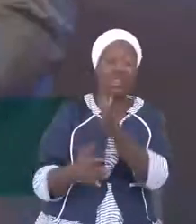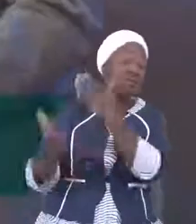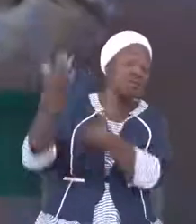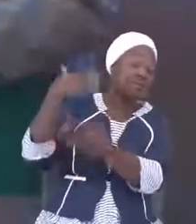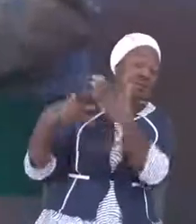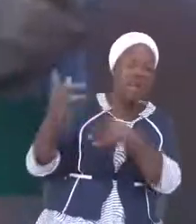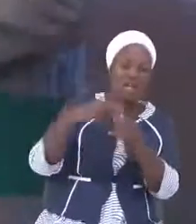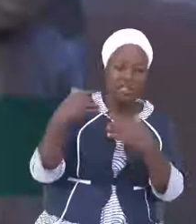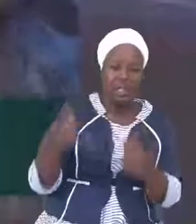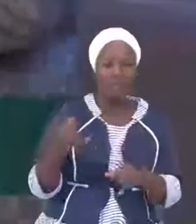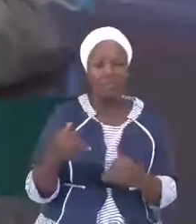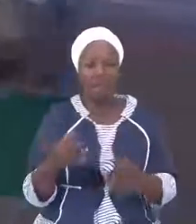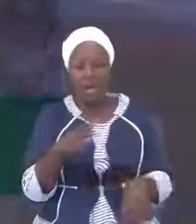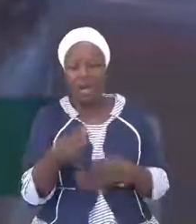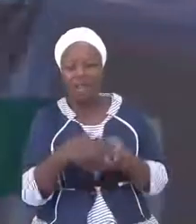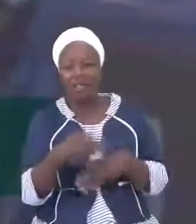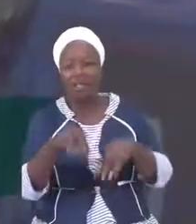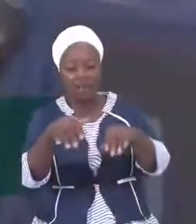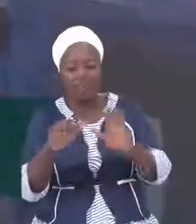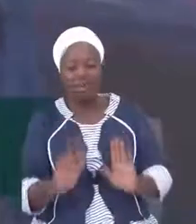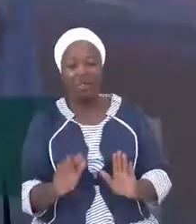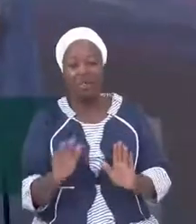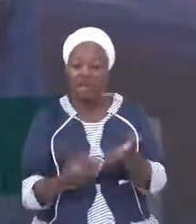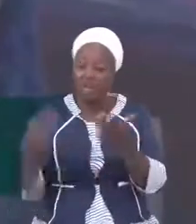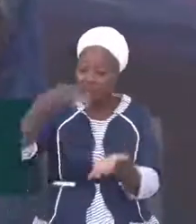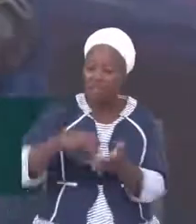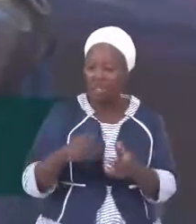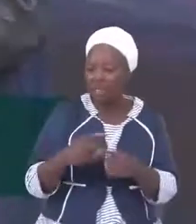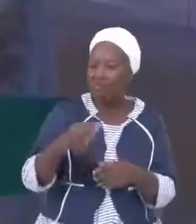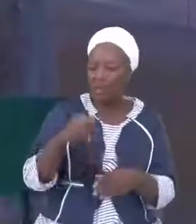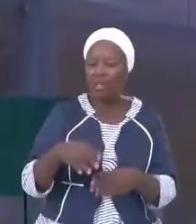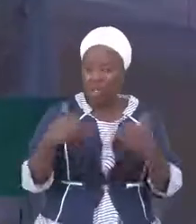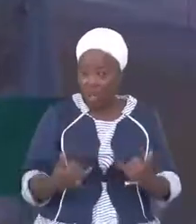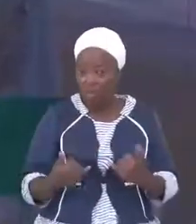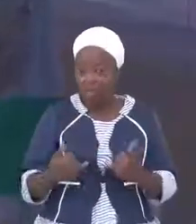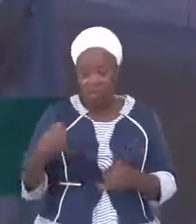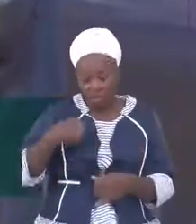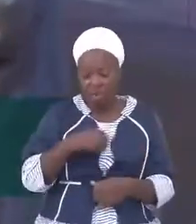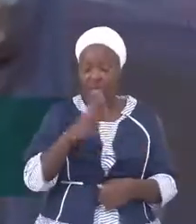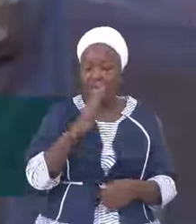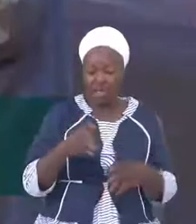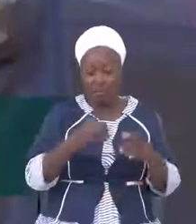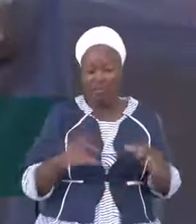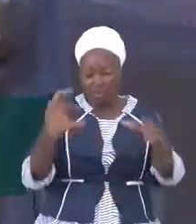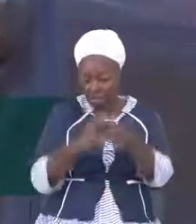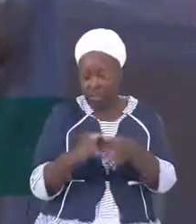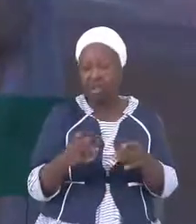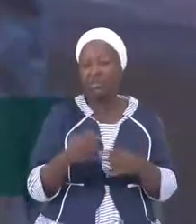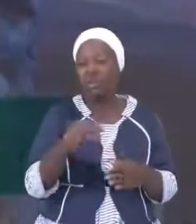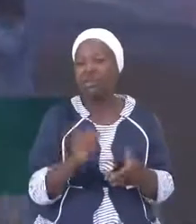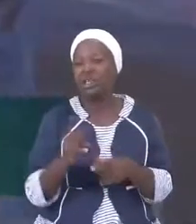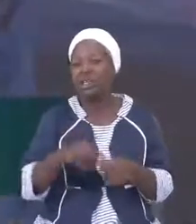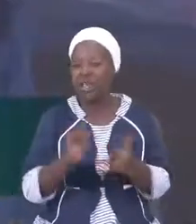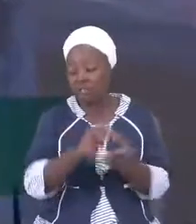différent. De ce côté de la résurrection, lorsque nous nous identifions complètement avec lui, la puissance qui agit dans notre